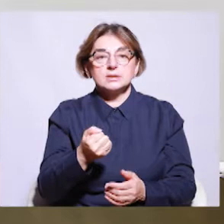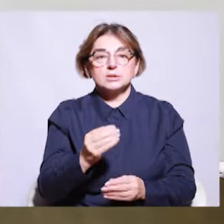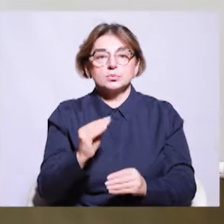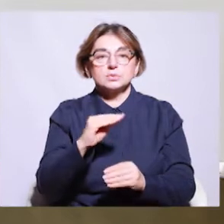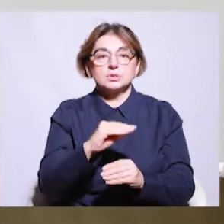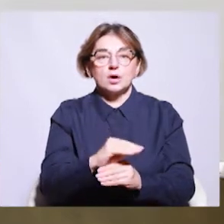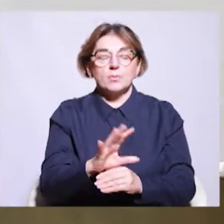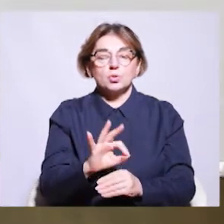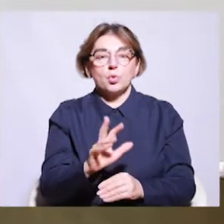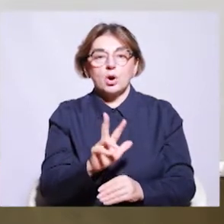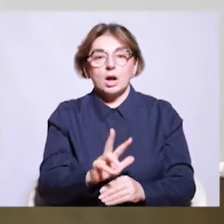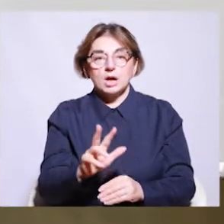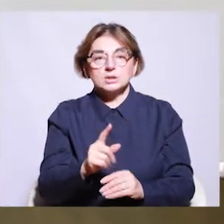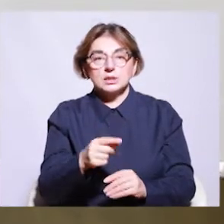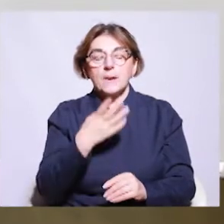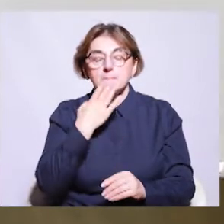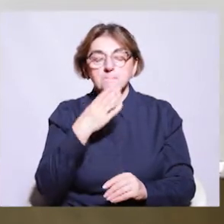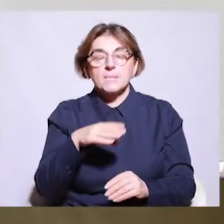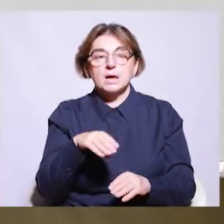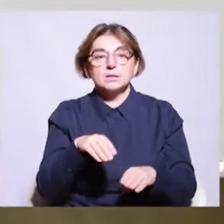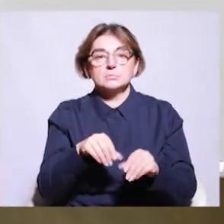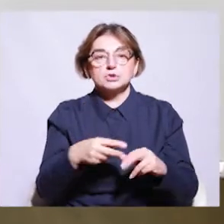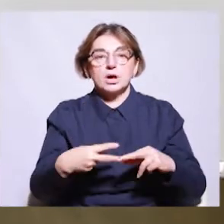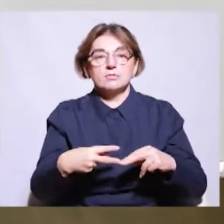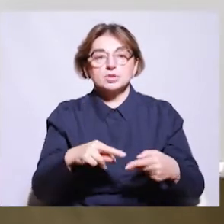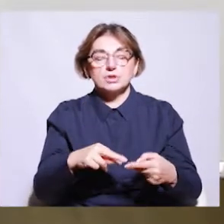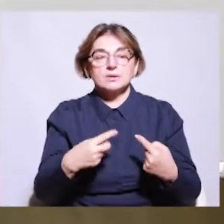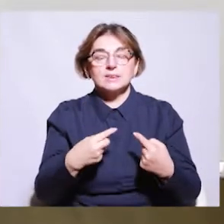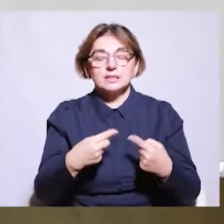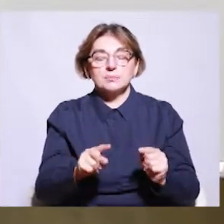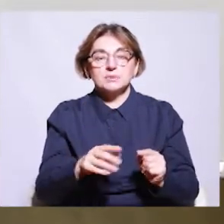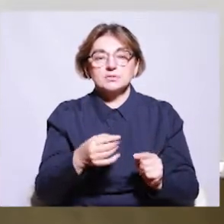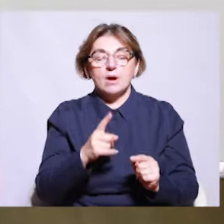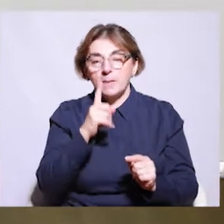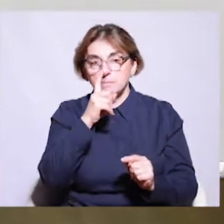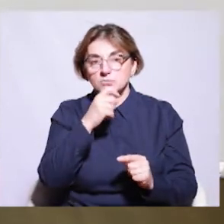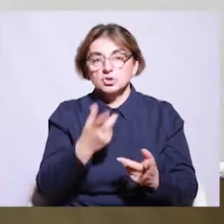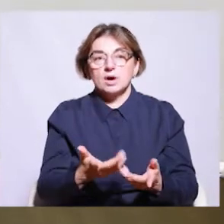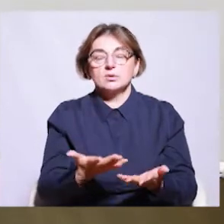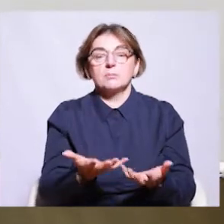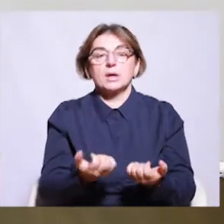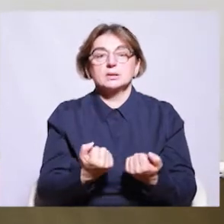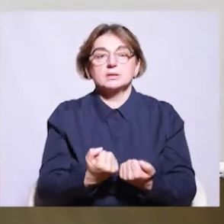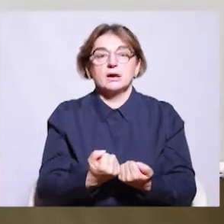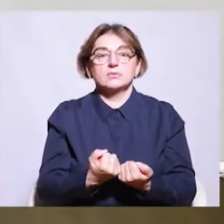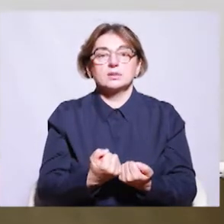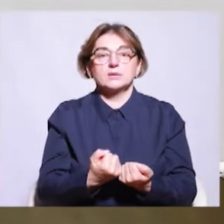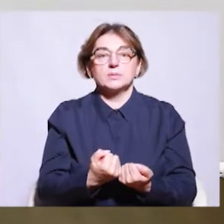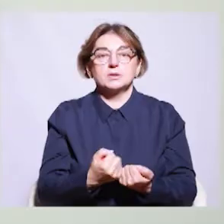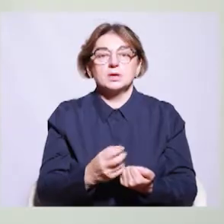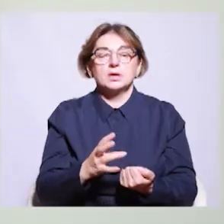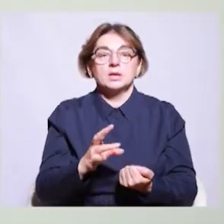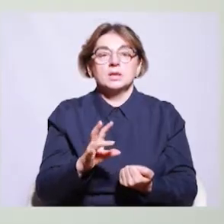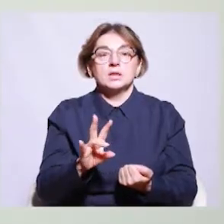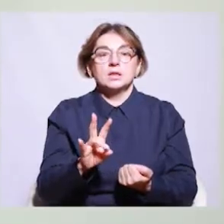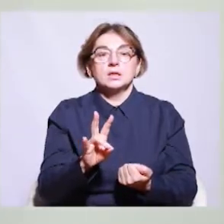და მარილმჟავას შევცვლით ნებისმიერი სხვა ძლიერი მჟავით, მაგალითად ავიღებთ